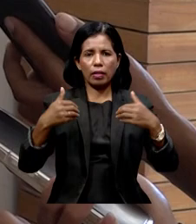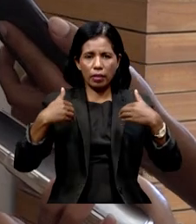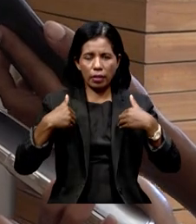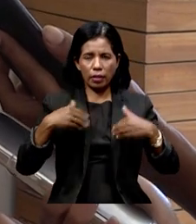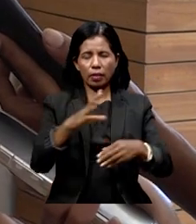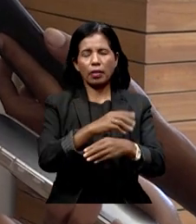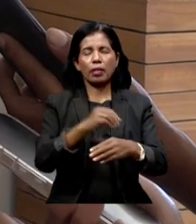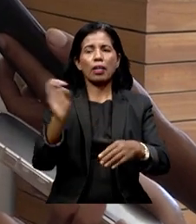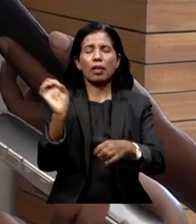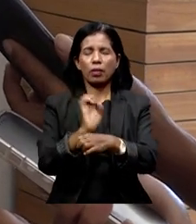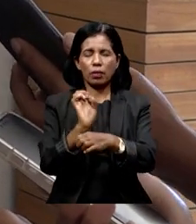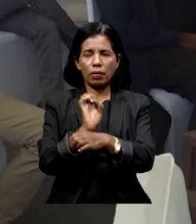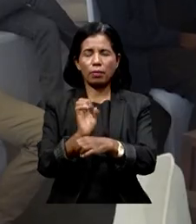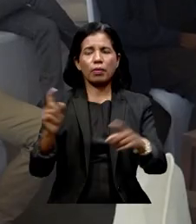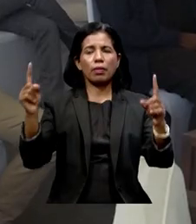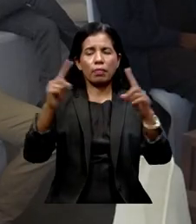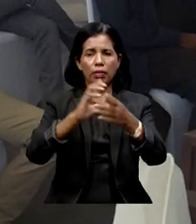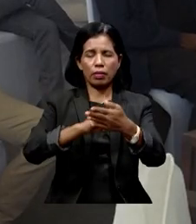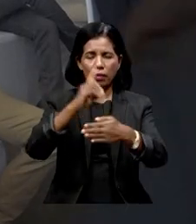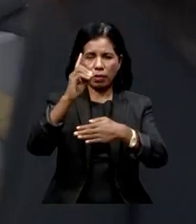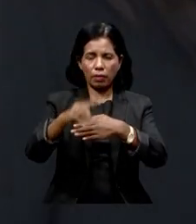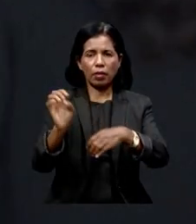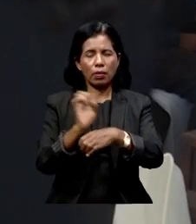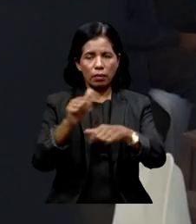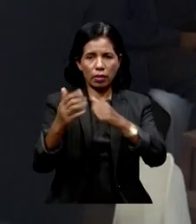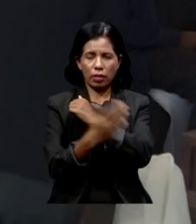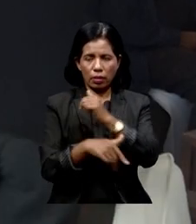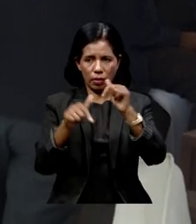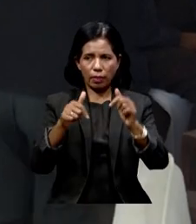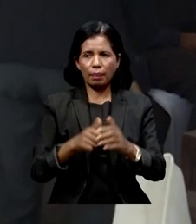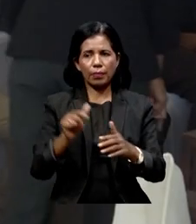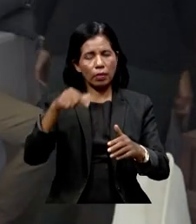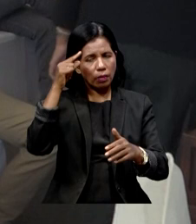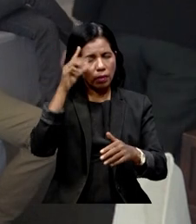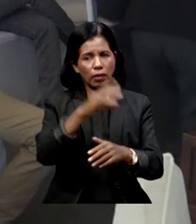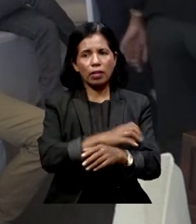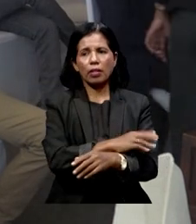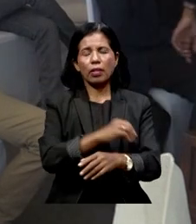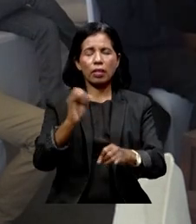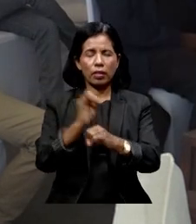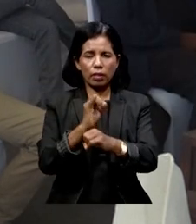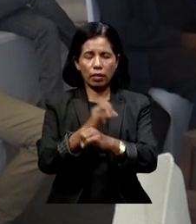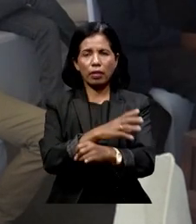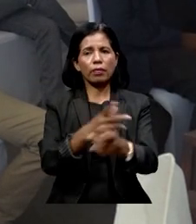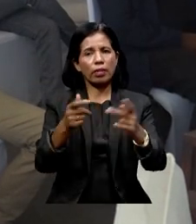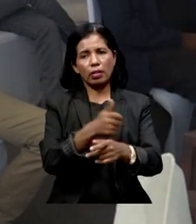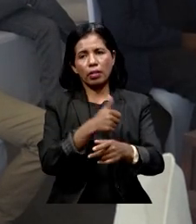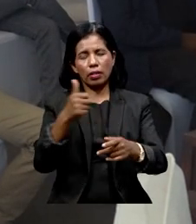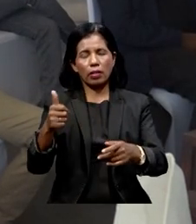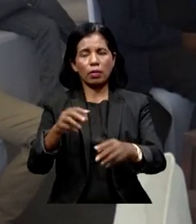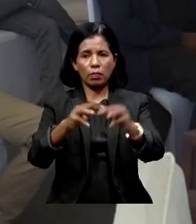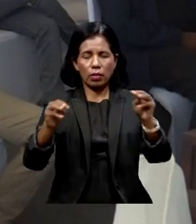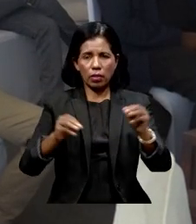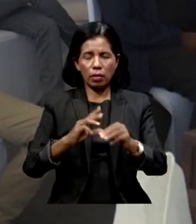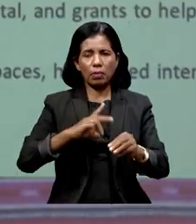multiplicação ekonomia ba desenvolvimento ekonomia itinerain. Dadang ne governo mos identifikau na fatin balung iha area Ulmera munisipi